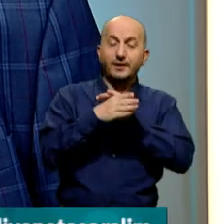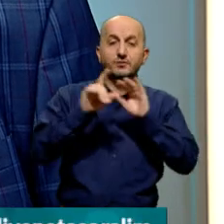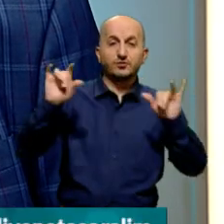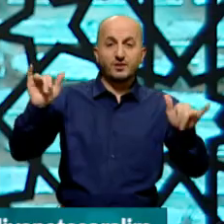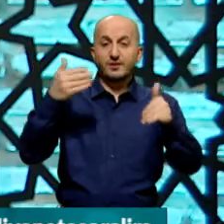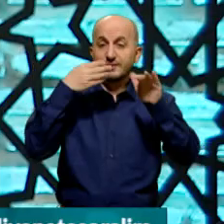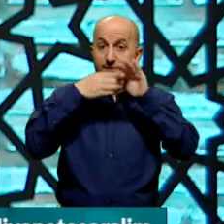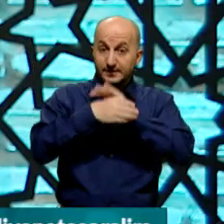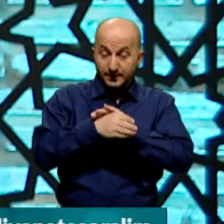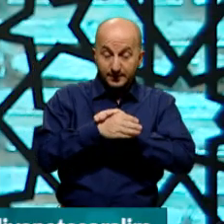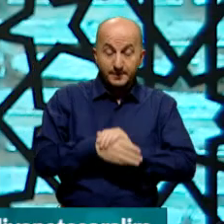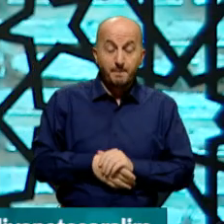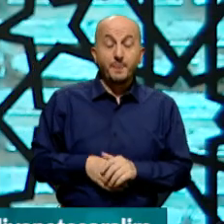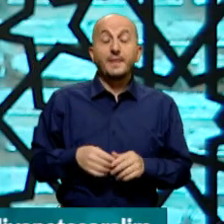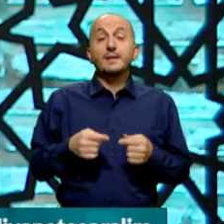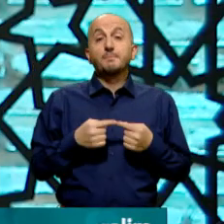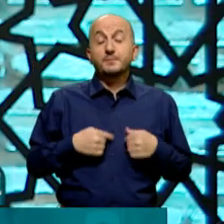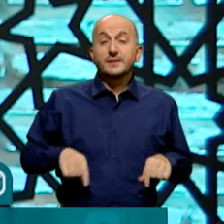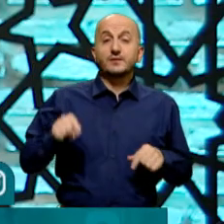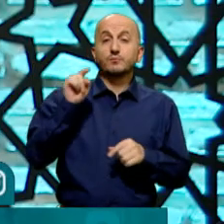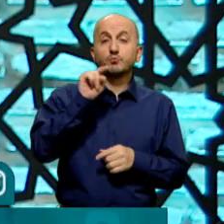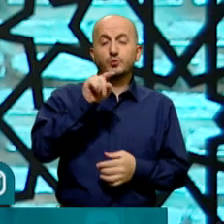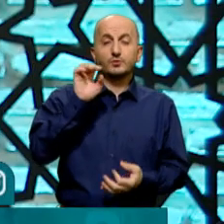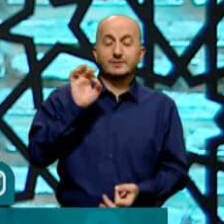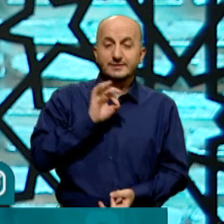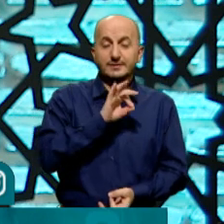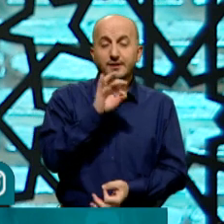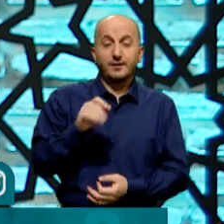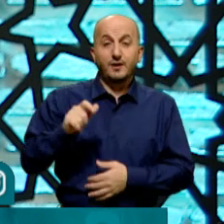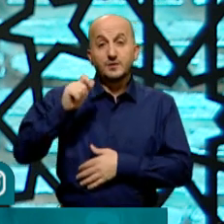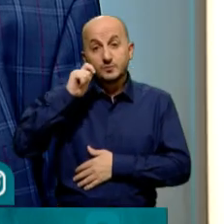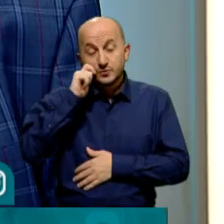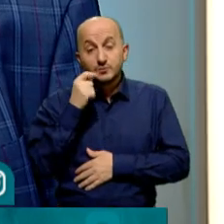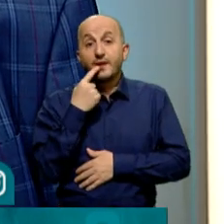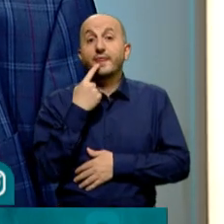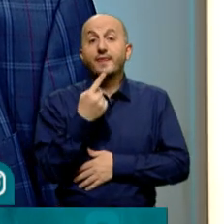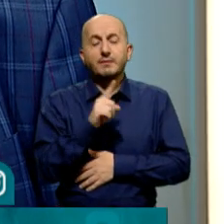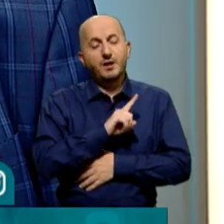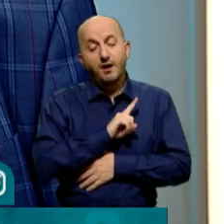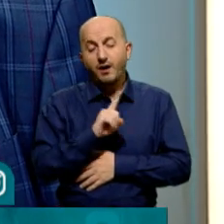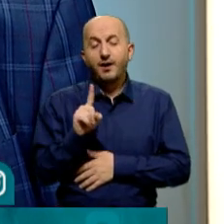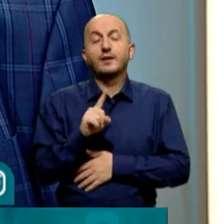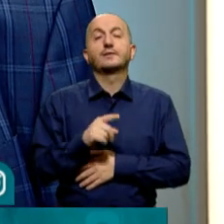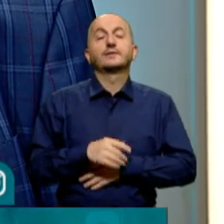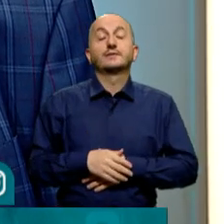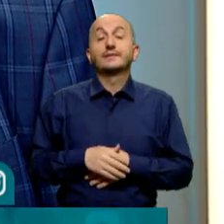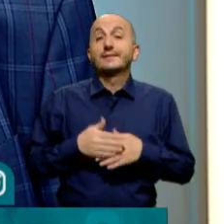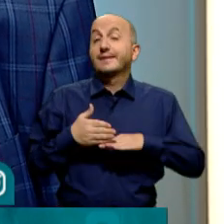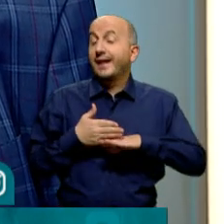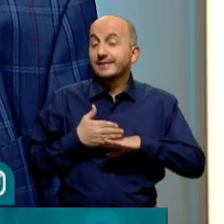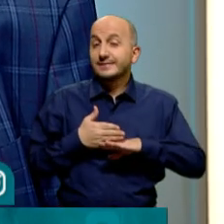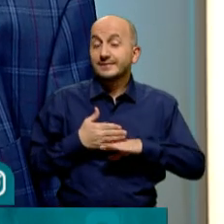cennetlik olurlar. Ama biz bu insanlara Müslüman der miyiz? Hayır. Niye Müslüman demeyiz?